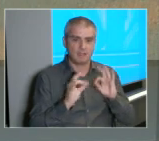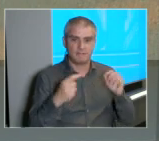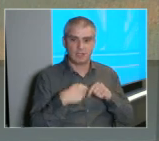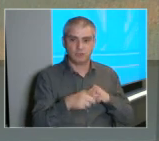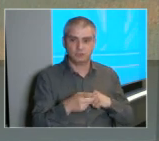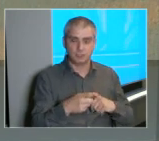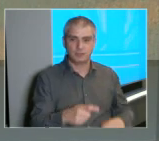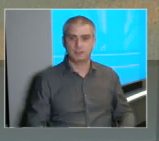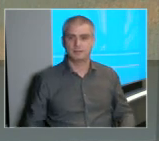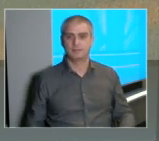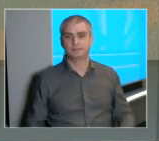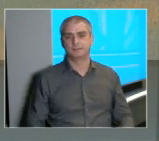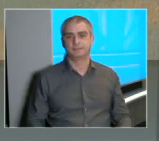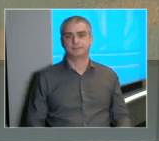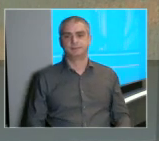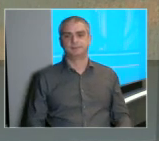הזאת?